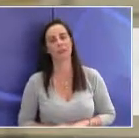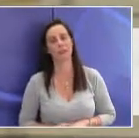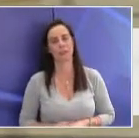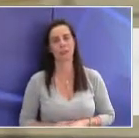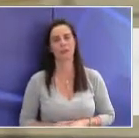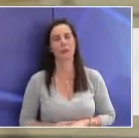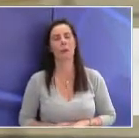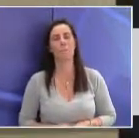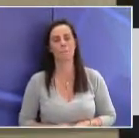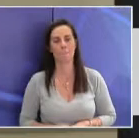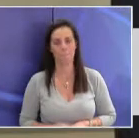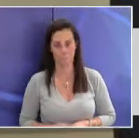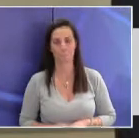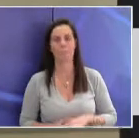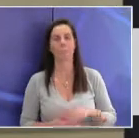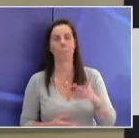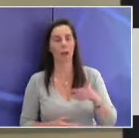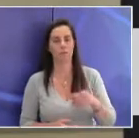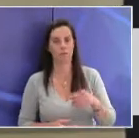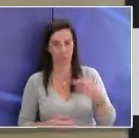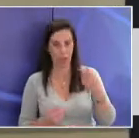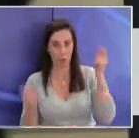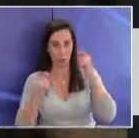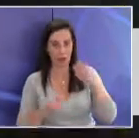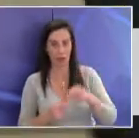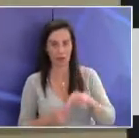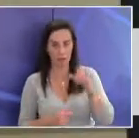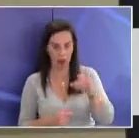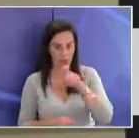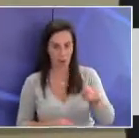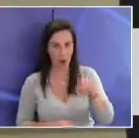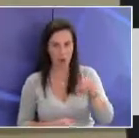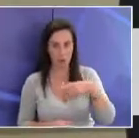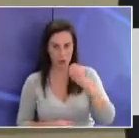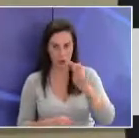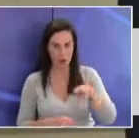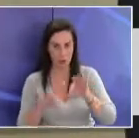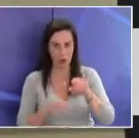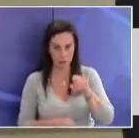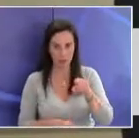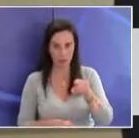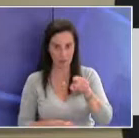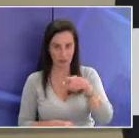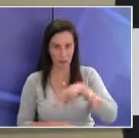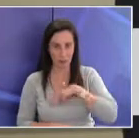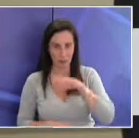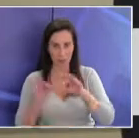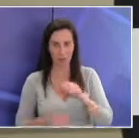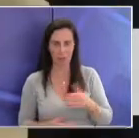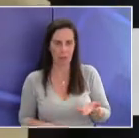לחבר הכנסת יעקב מרגי מש"ס. אתה הופתעת? אתם האשמים בכך שהולכים לבחירות. זה הולך ליפול עליכם.